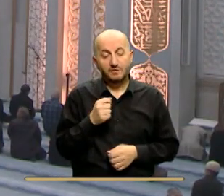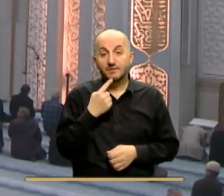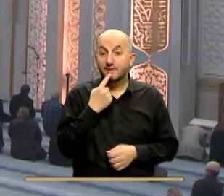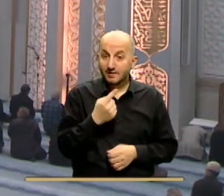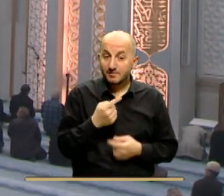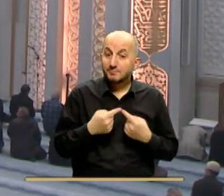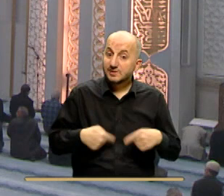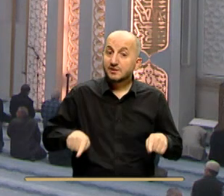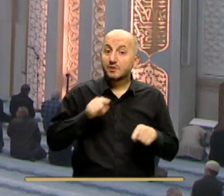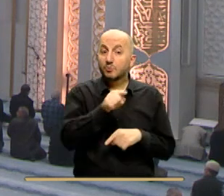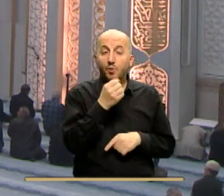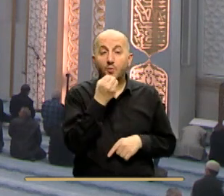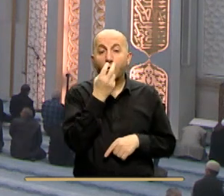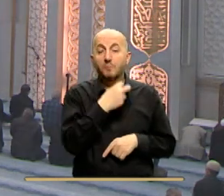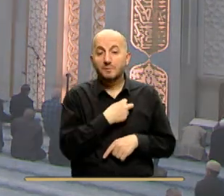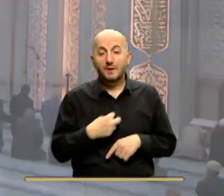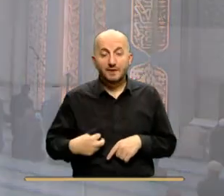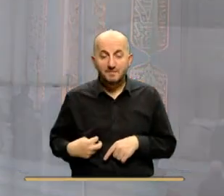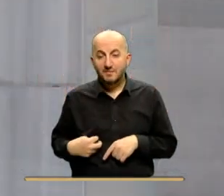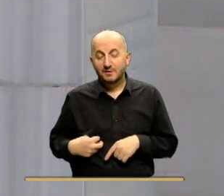Dediler ki biz bu Muhammed'i sallallahu aleyhi ve sellem